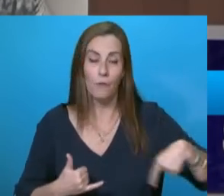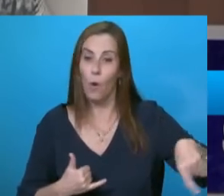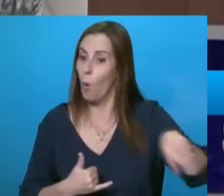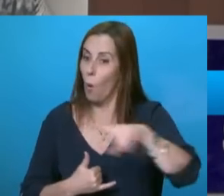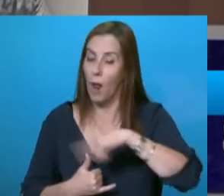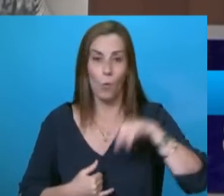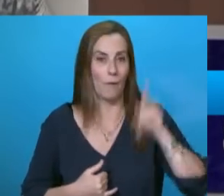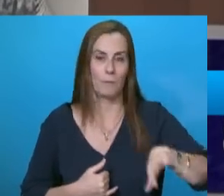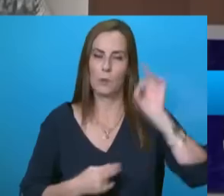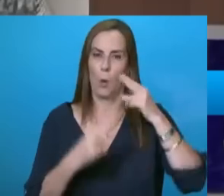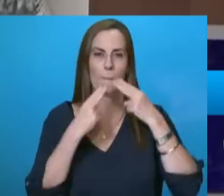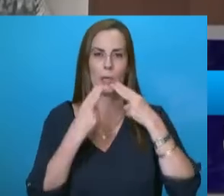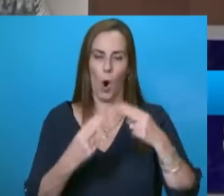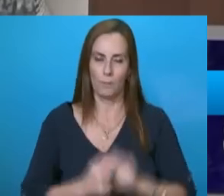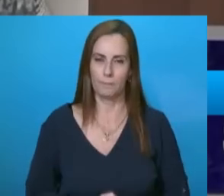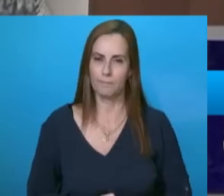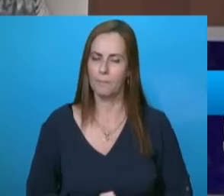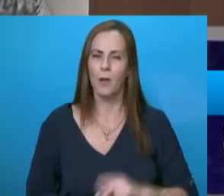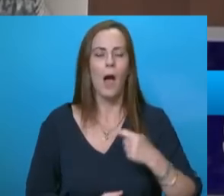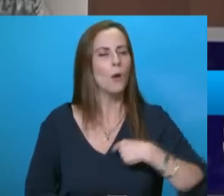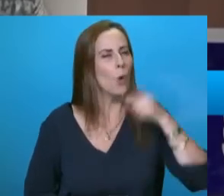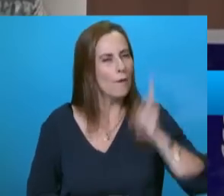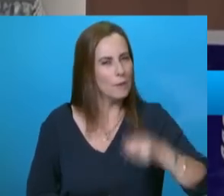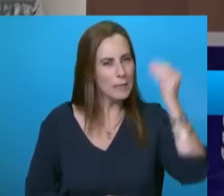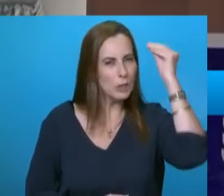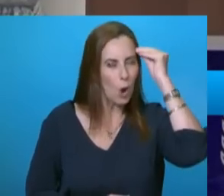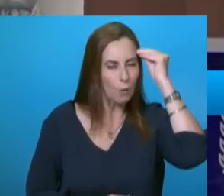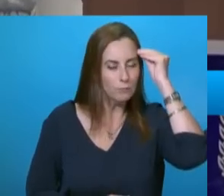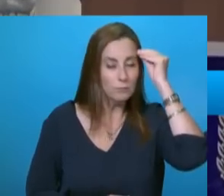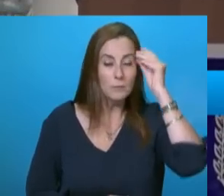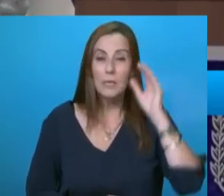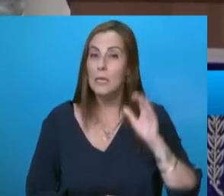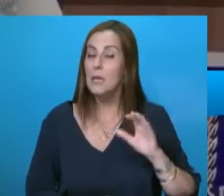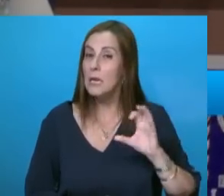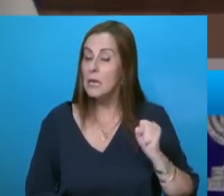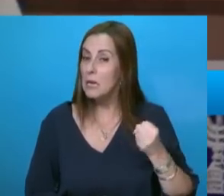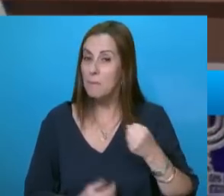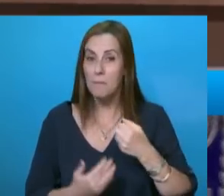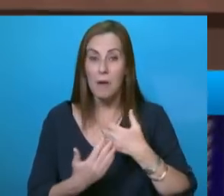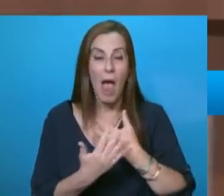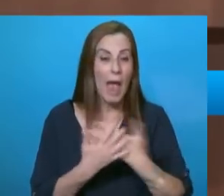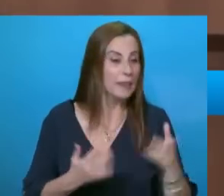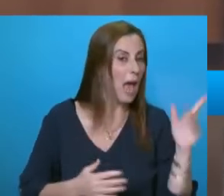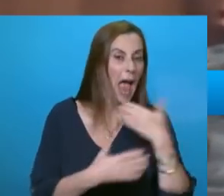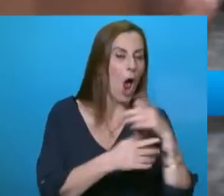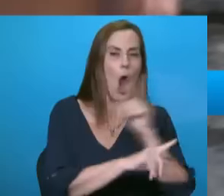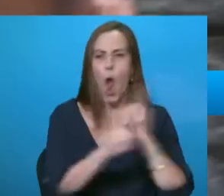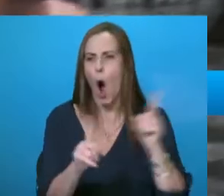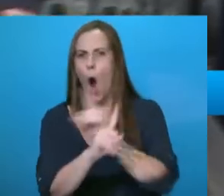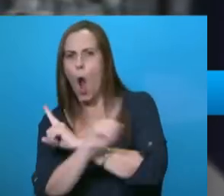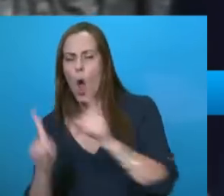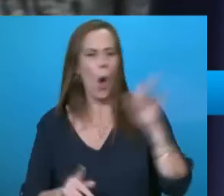ייפטר. חובה עלינו לזכור כי כל עוד לא ייפסקו הפסילות